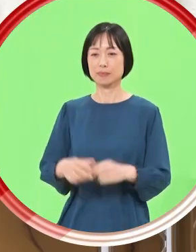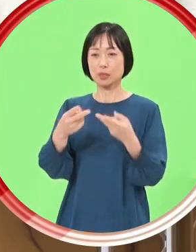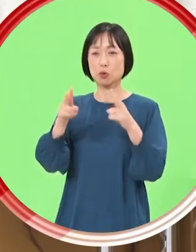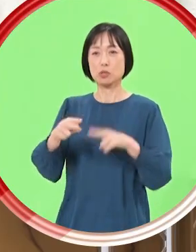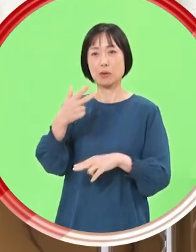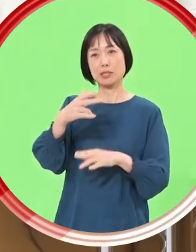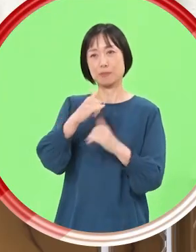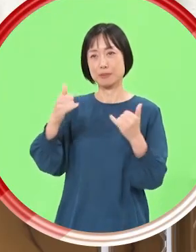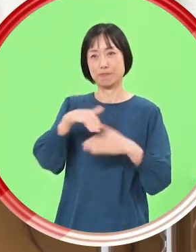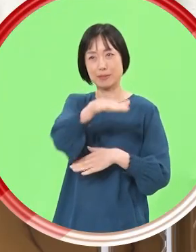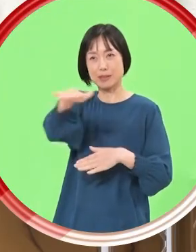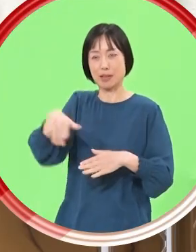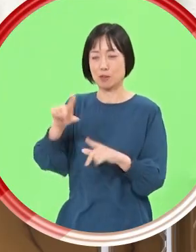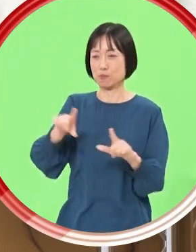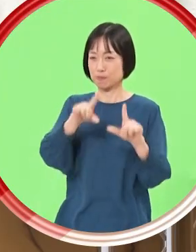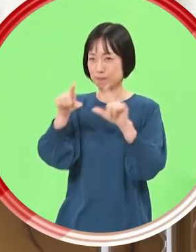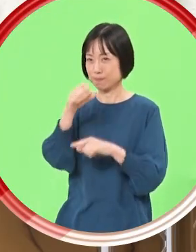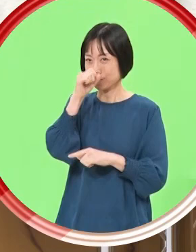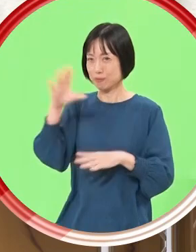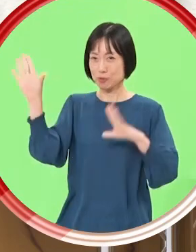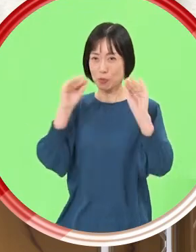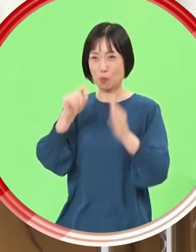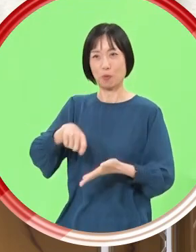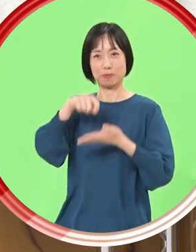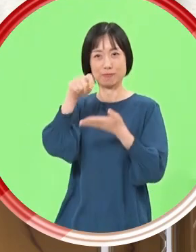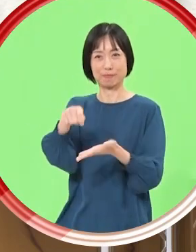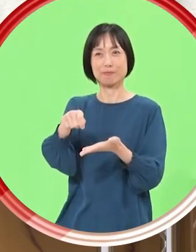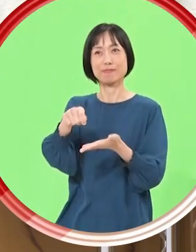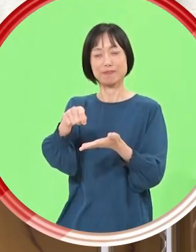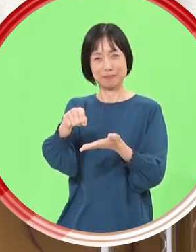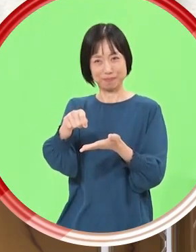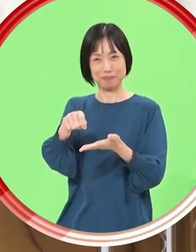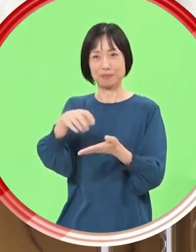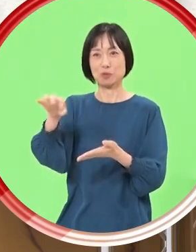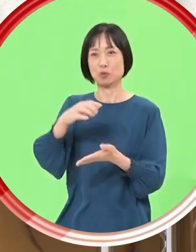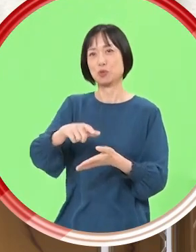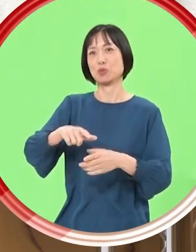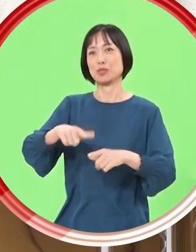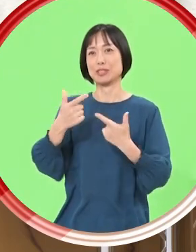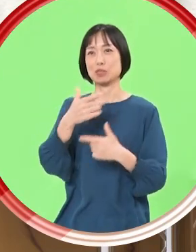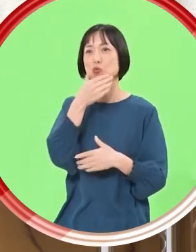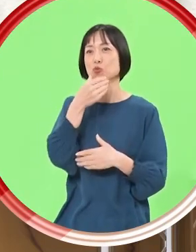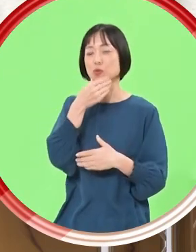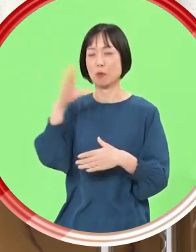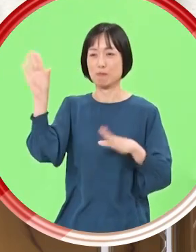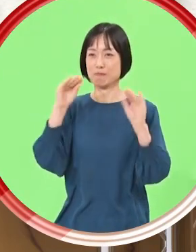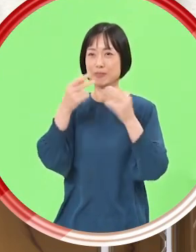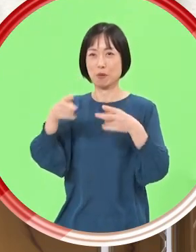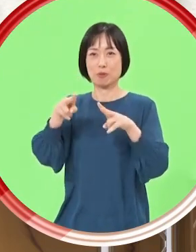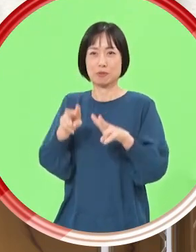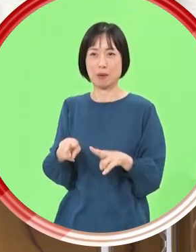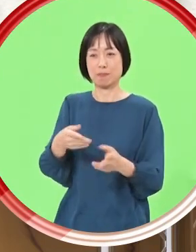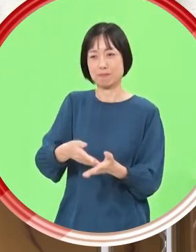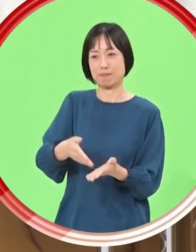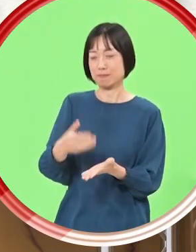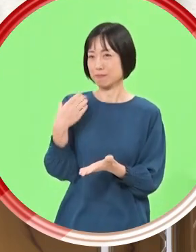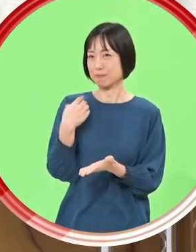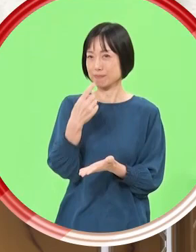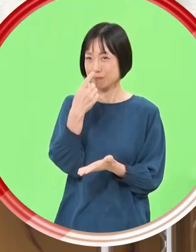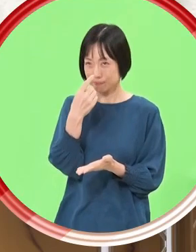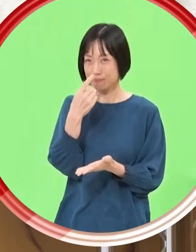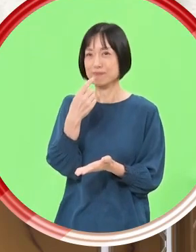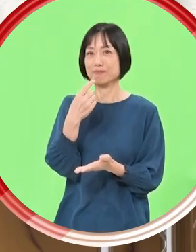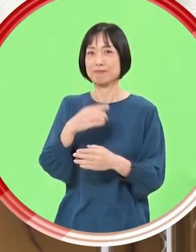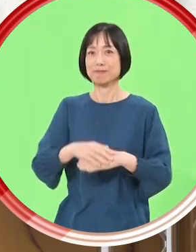広島市民の皆さんに暮らしに役立つ耳寄りな情報をお届けしている鈴木福の耳寄り広島、キャスターの鈴木福